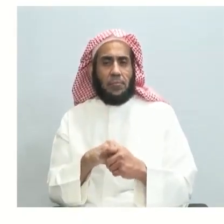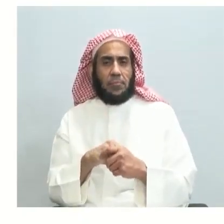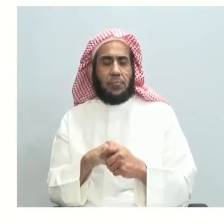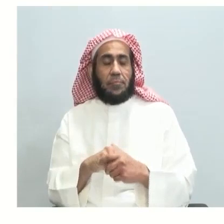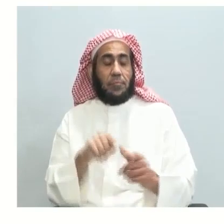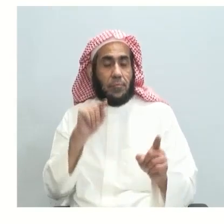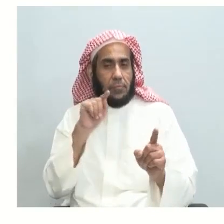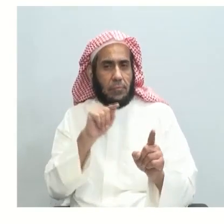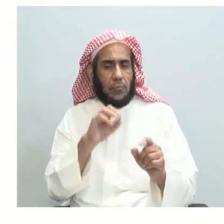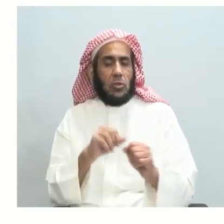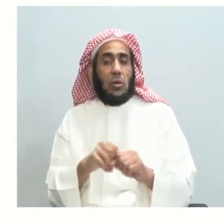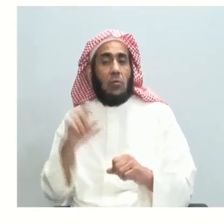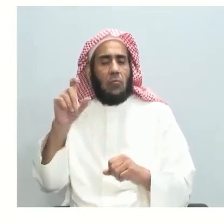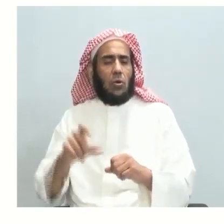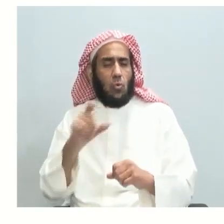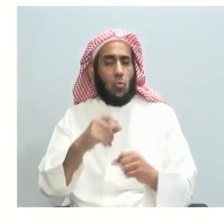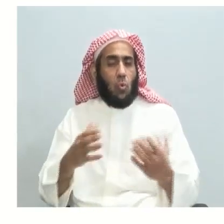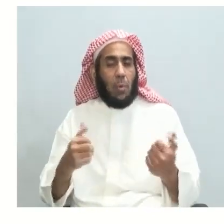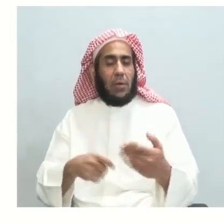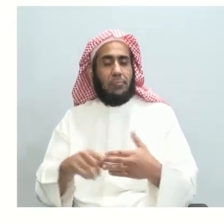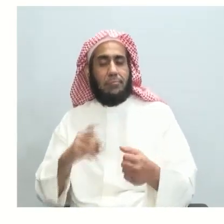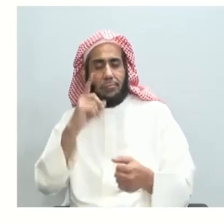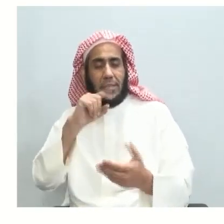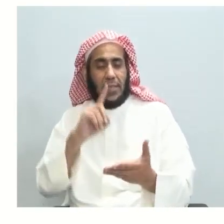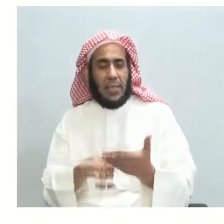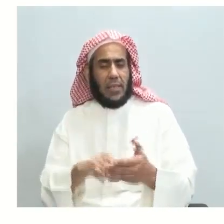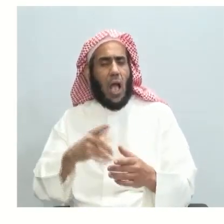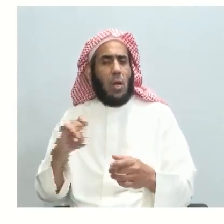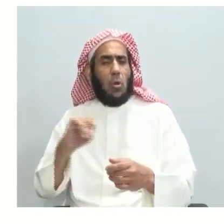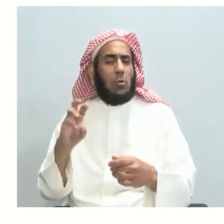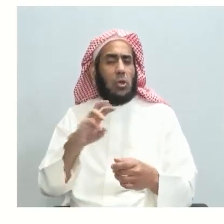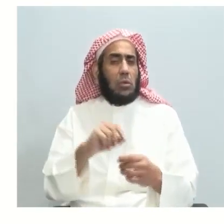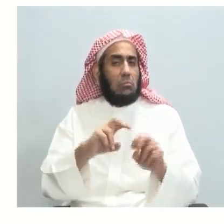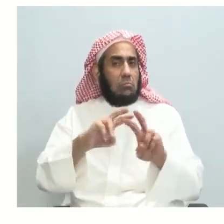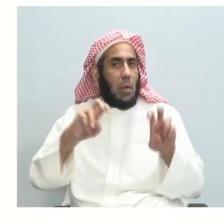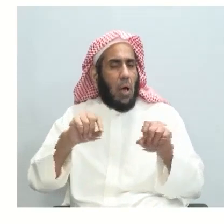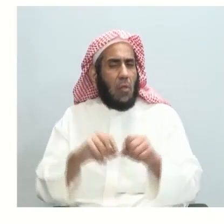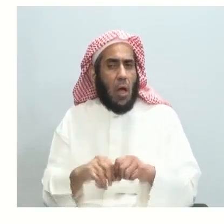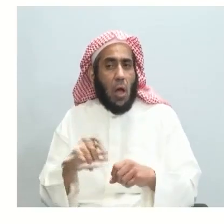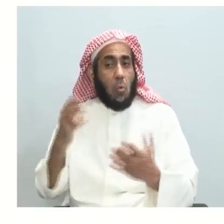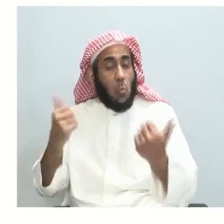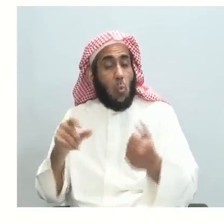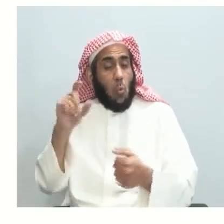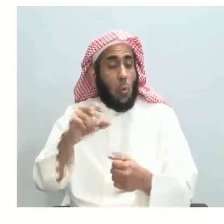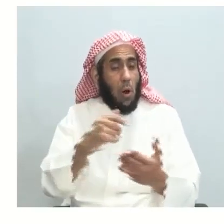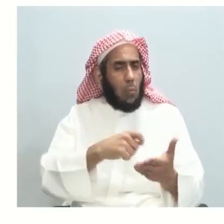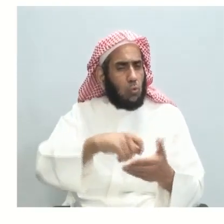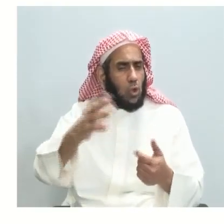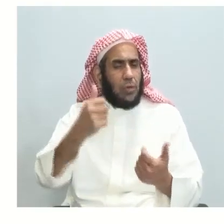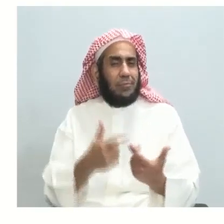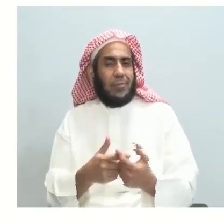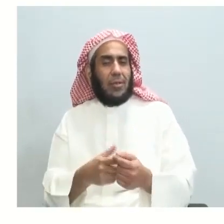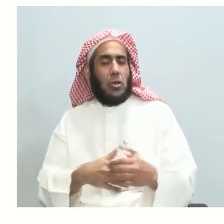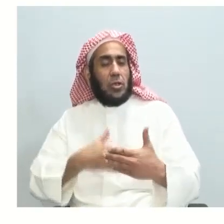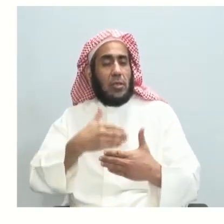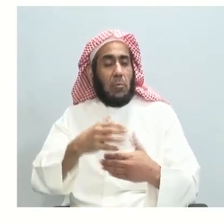استهداف العملاء بالتاكيد اي منظمه تبحث عن كستم او عملاء لابد ان يكون لديه عملاء لكي